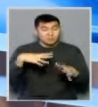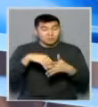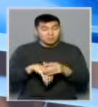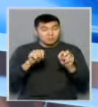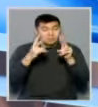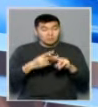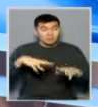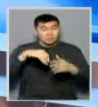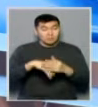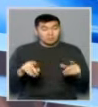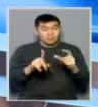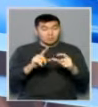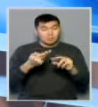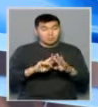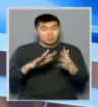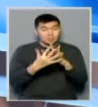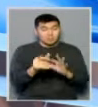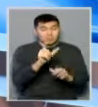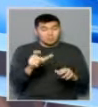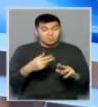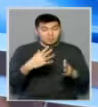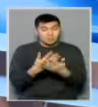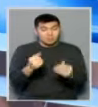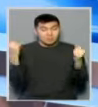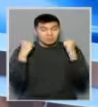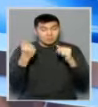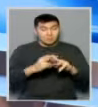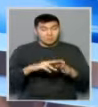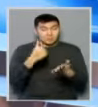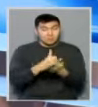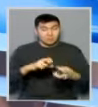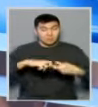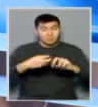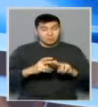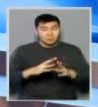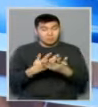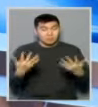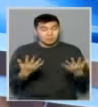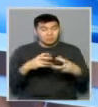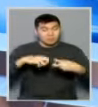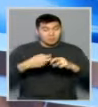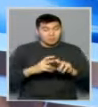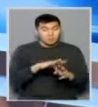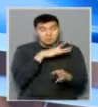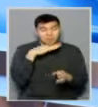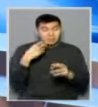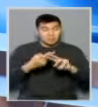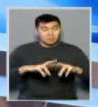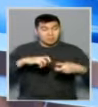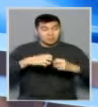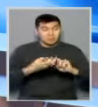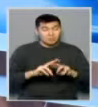арнайы келген мейманның сөзінше ауыл балаларының жағдайын жасау басты проблема. Басқосуда тағы қандай мәселе көтерілді, толығырақ